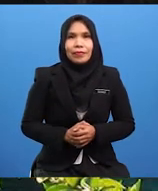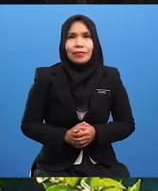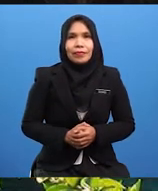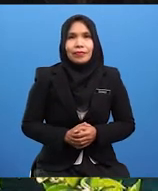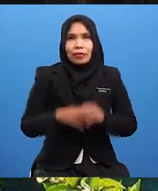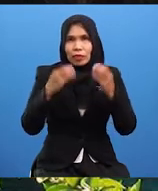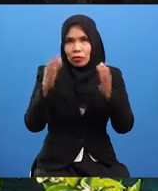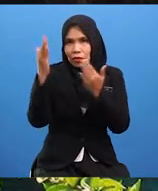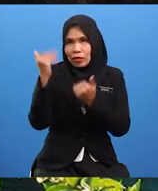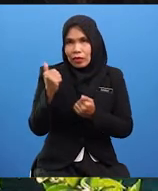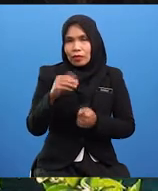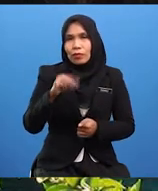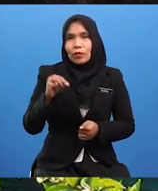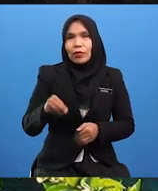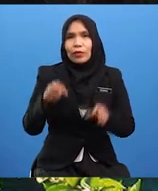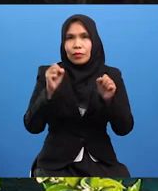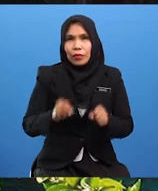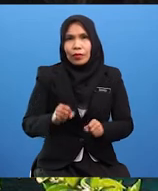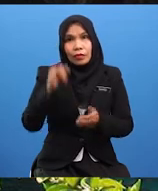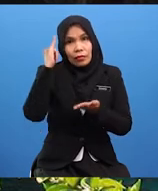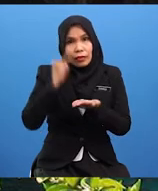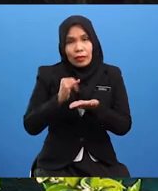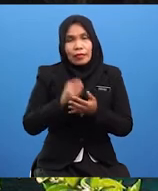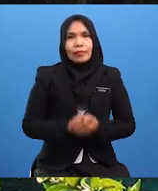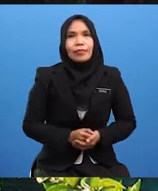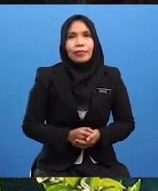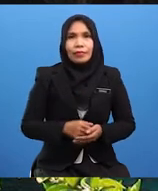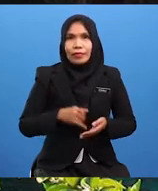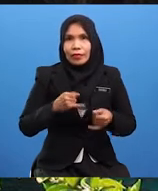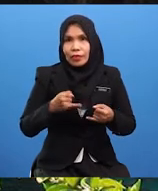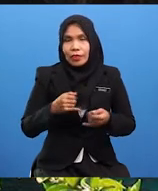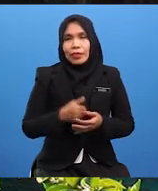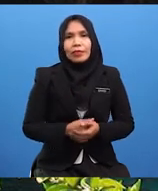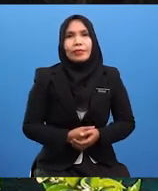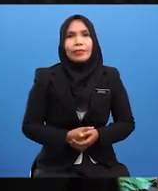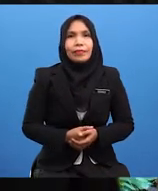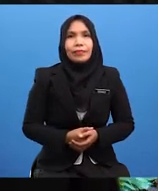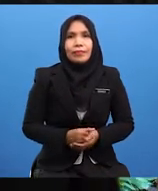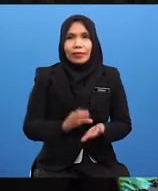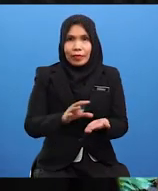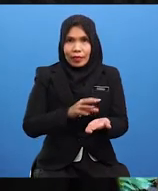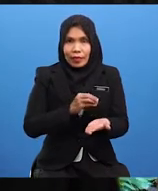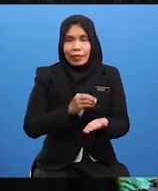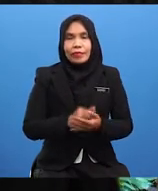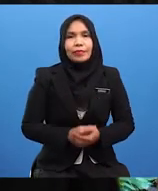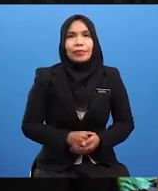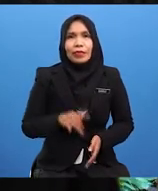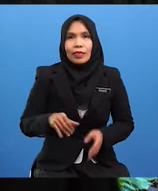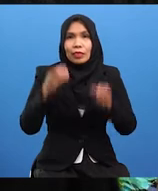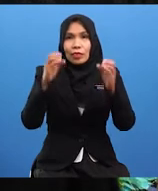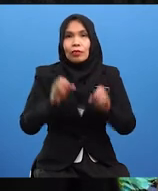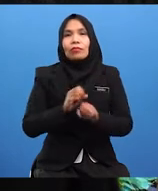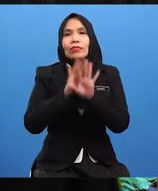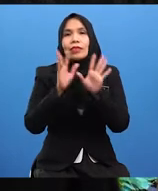ingat jenis-jenis cetakan yang telah cikgu terangkan sebentar tadi. Jangan risau,